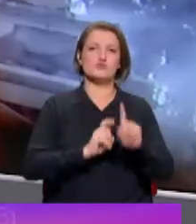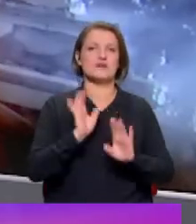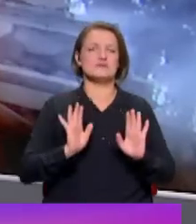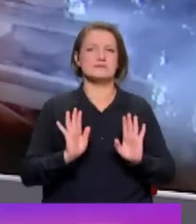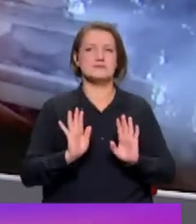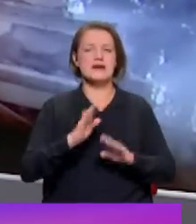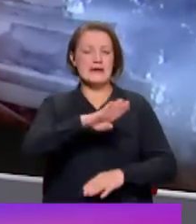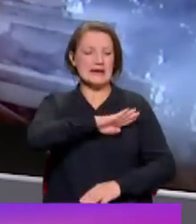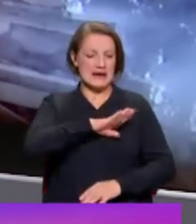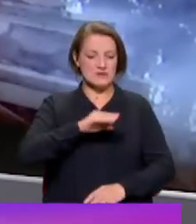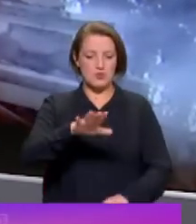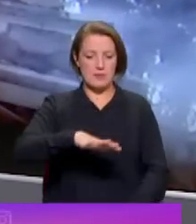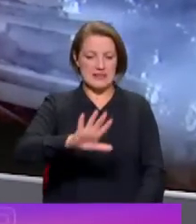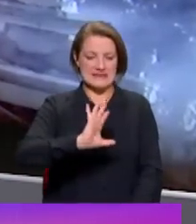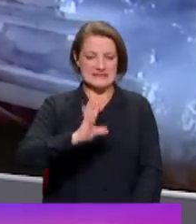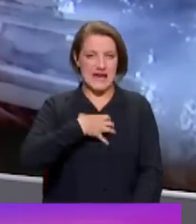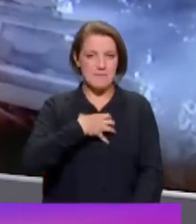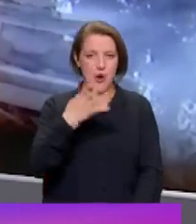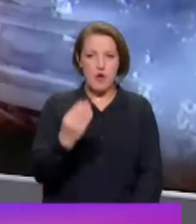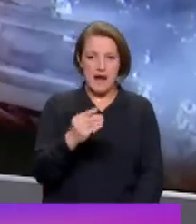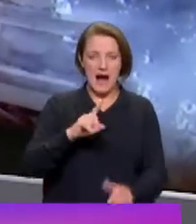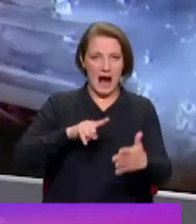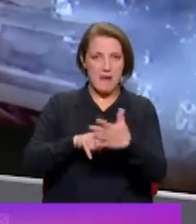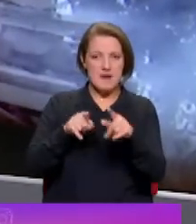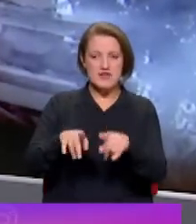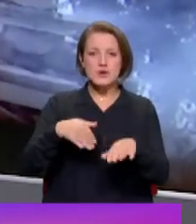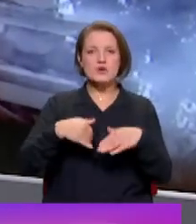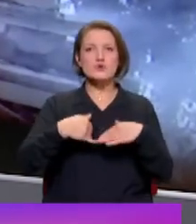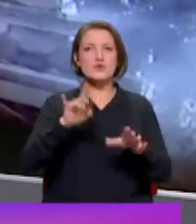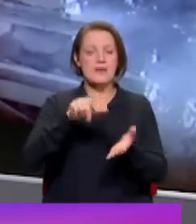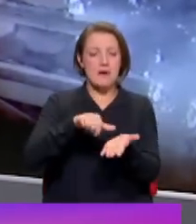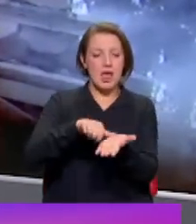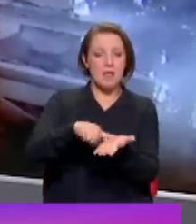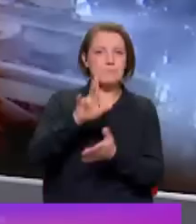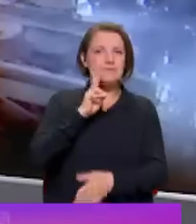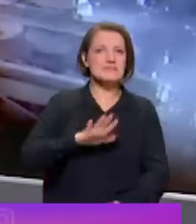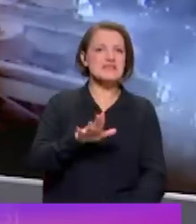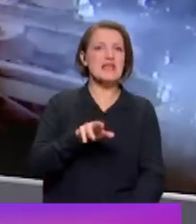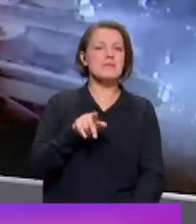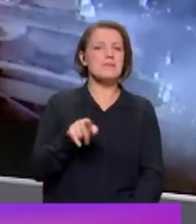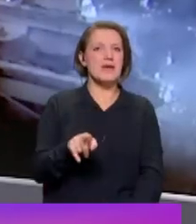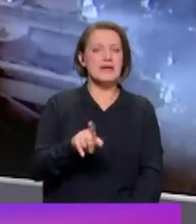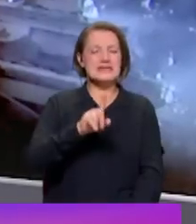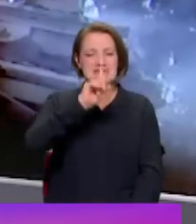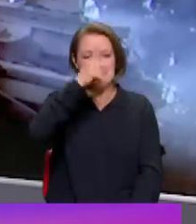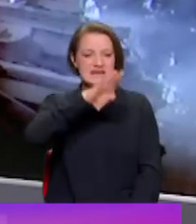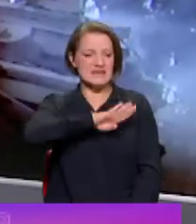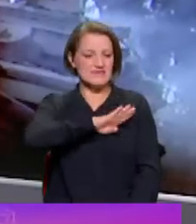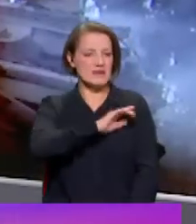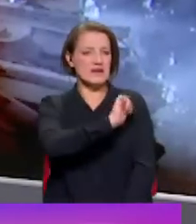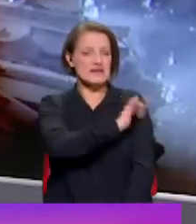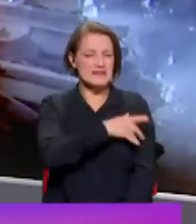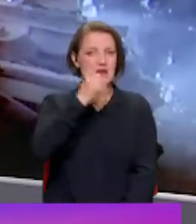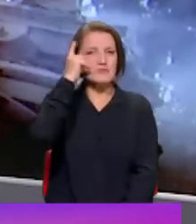Gazze topraklarına sahip olmak mı amaç yoksa bir etnik temizlik yapmak mı Sadece Gazze ile filistinle